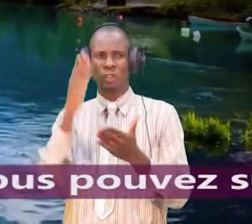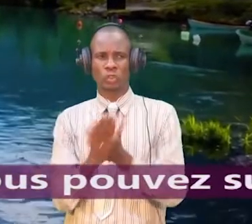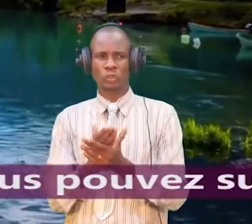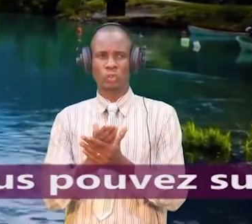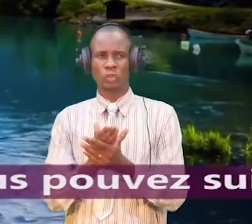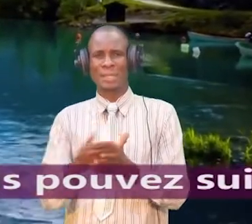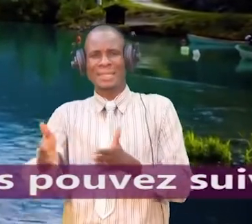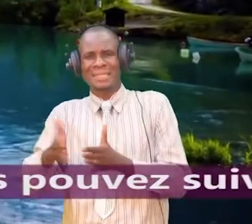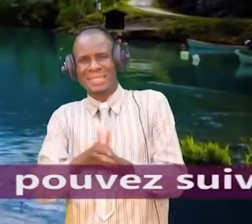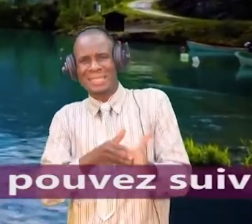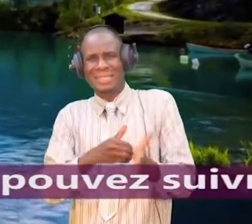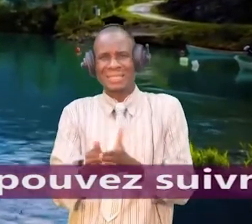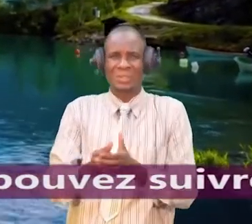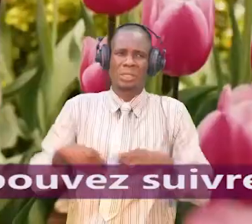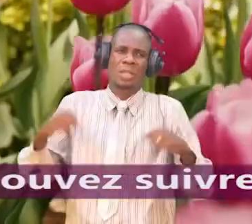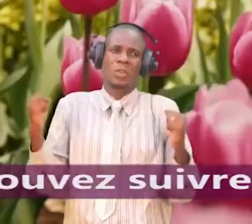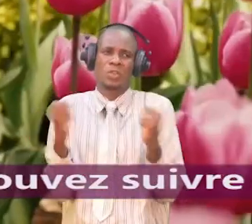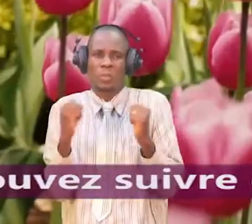naye.